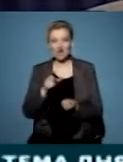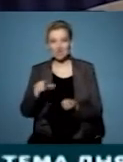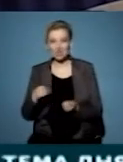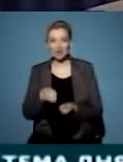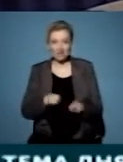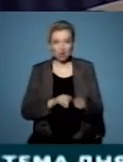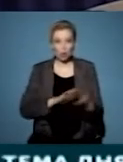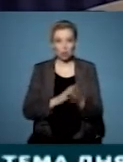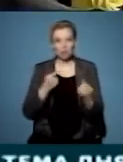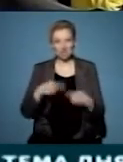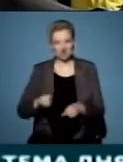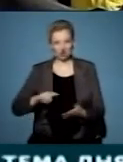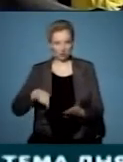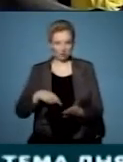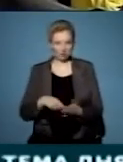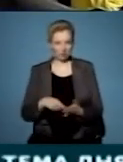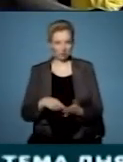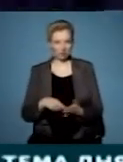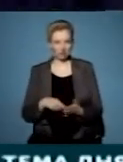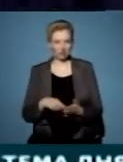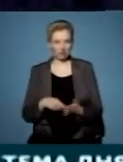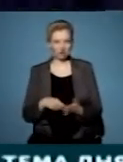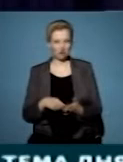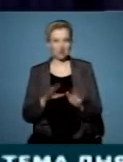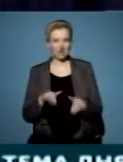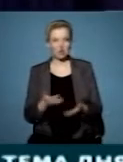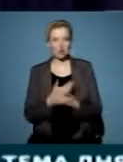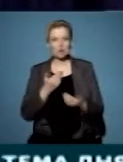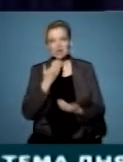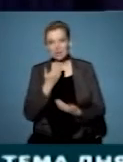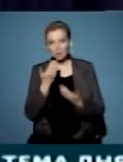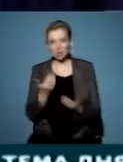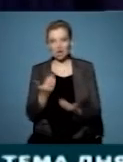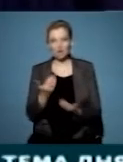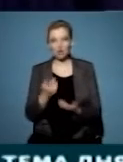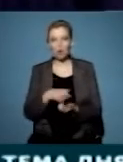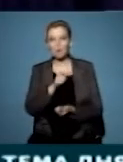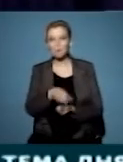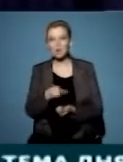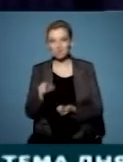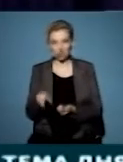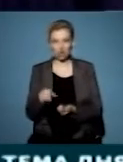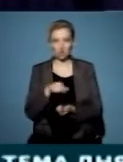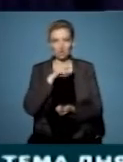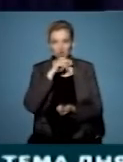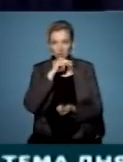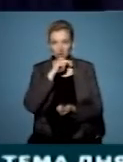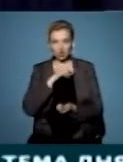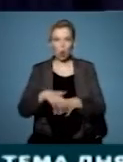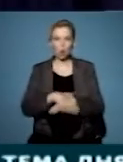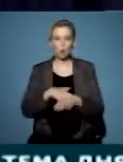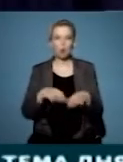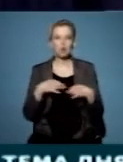таких умовах з інших міст. І це дуже прикро. Власне, давайте ми запитали пасажирів Чернівецького